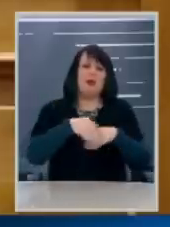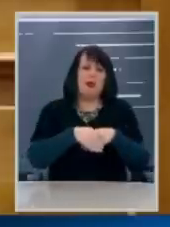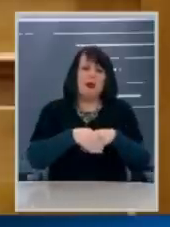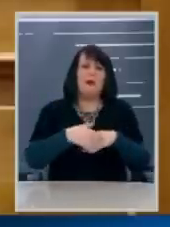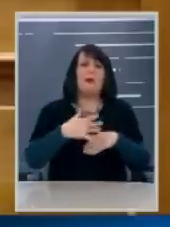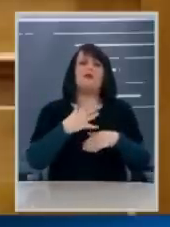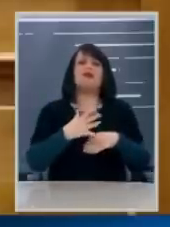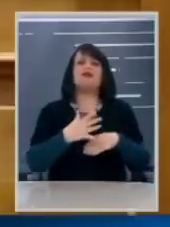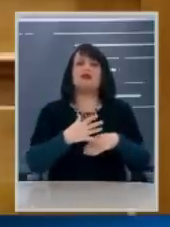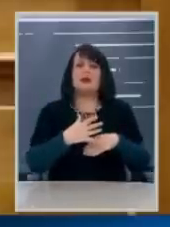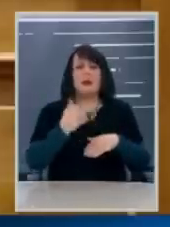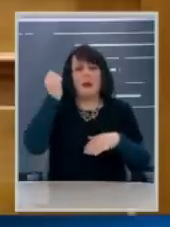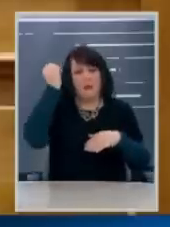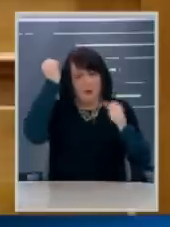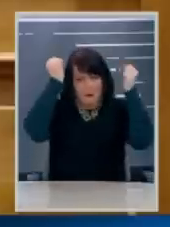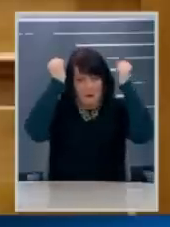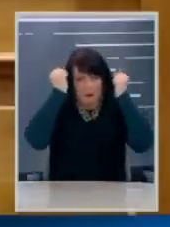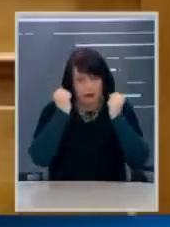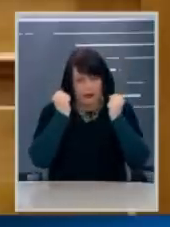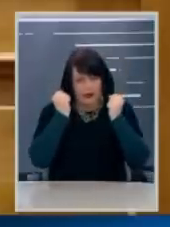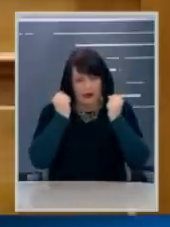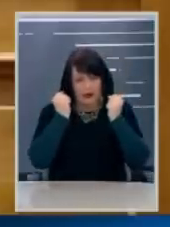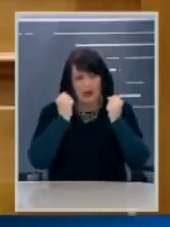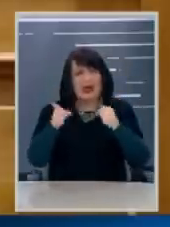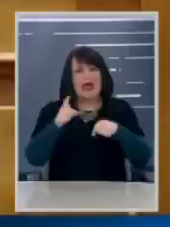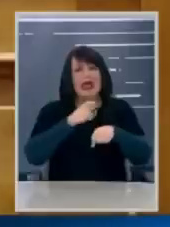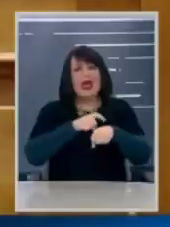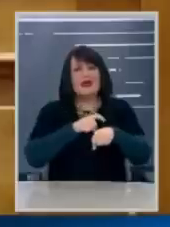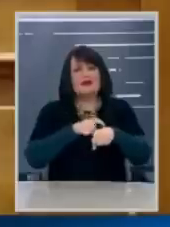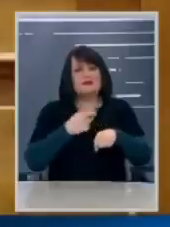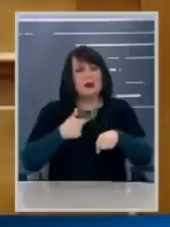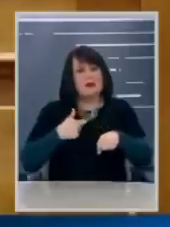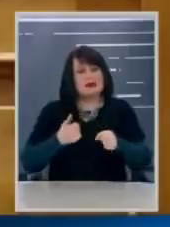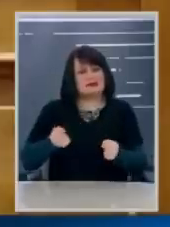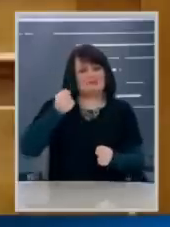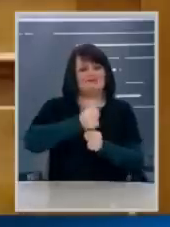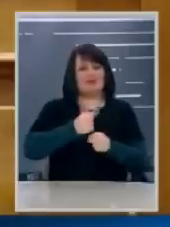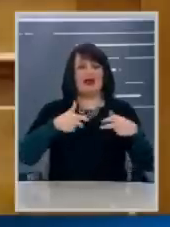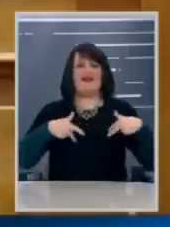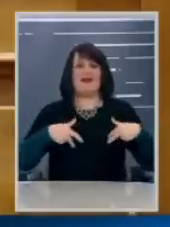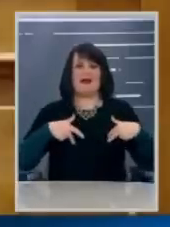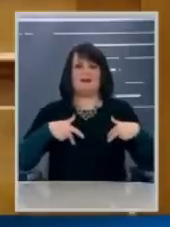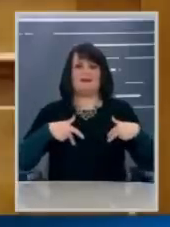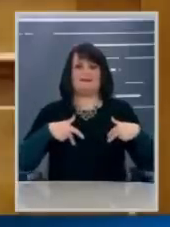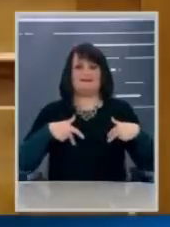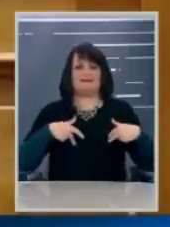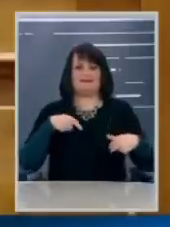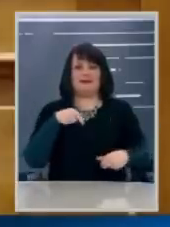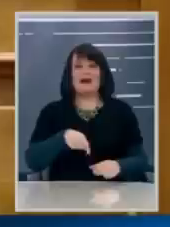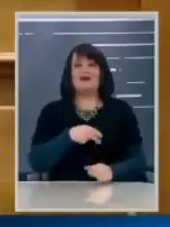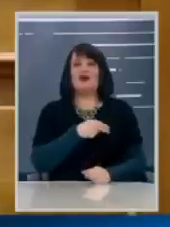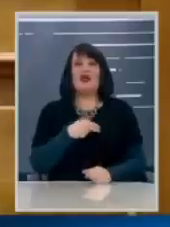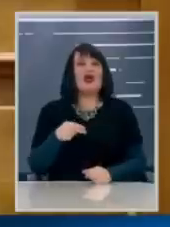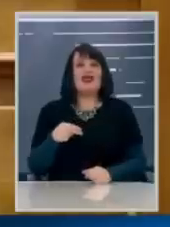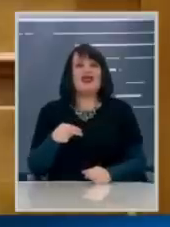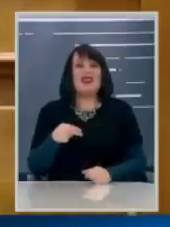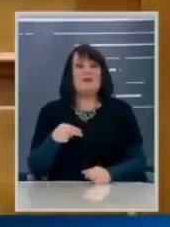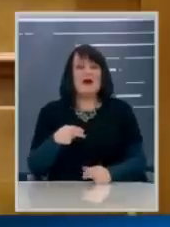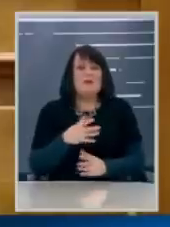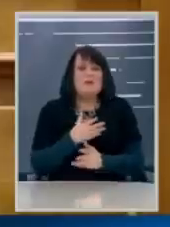φθούμε. Του όριμου φρούτου οι αντιλήψεις. Όμως ο τομέας αυτός θα είναι ένας εξίσου νοσηρός